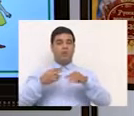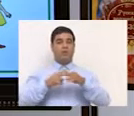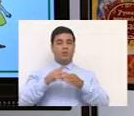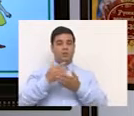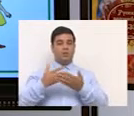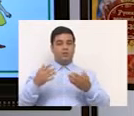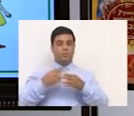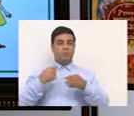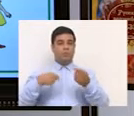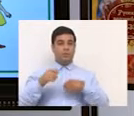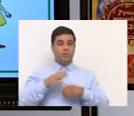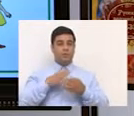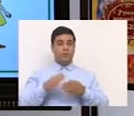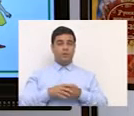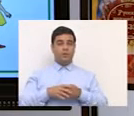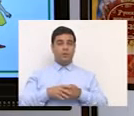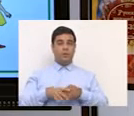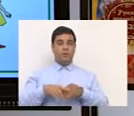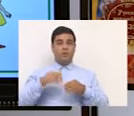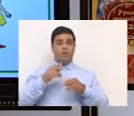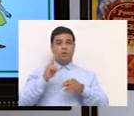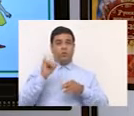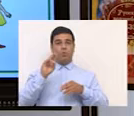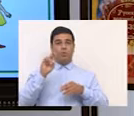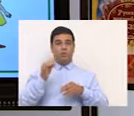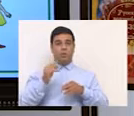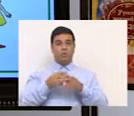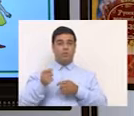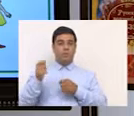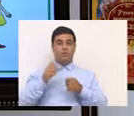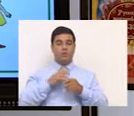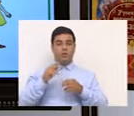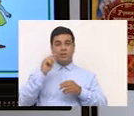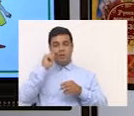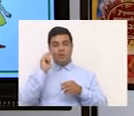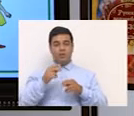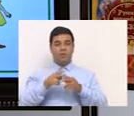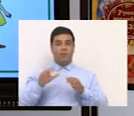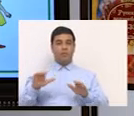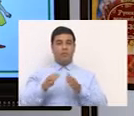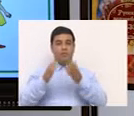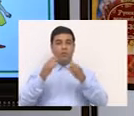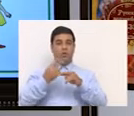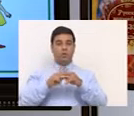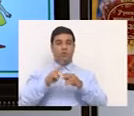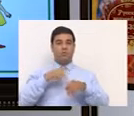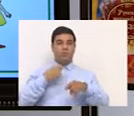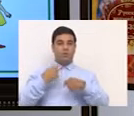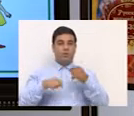союз или. Купцы привозили китайский фарфор, или они торговали индийскими